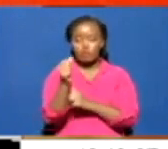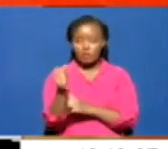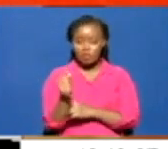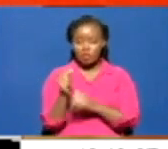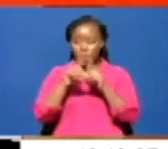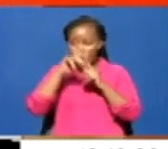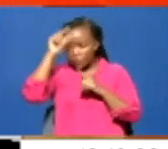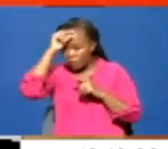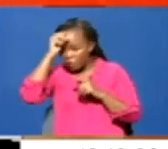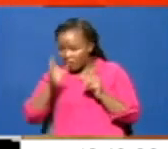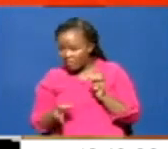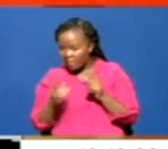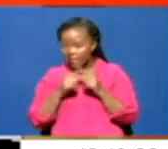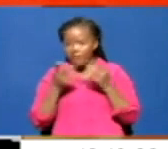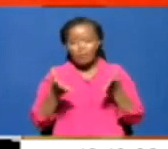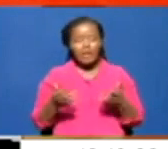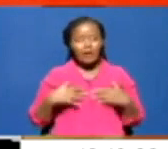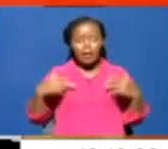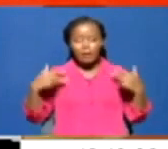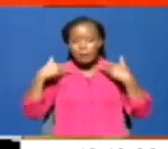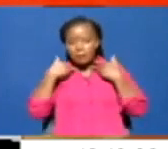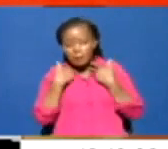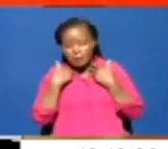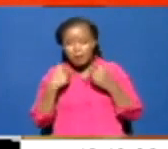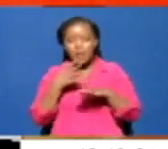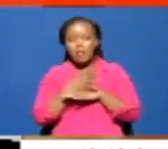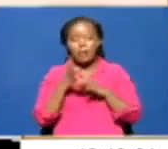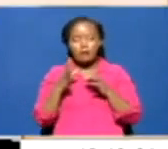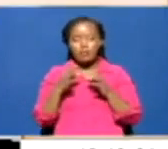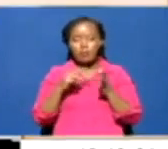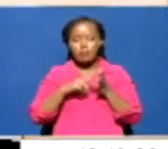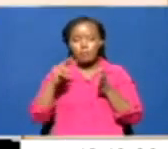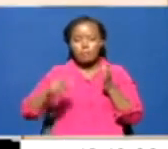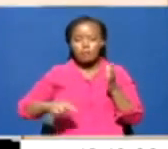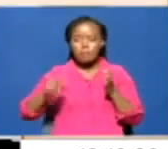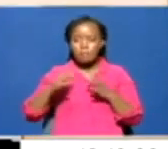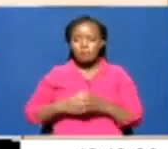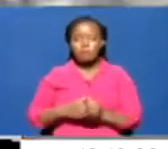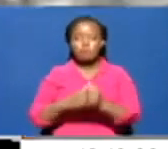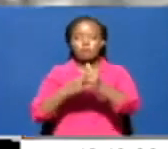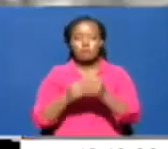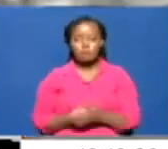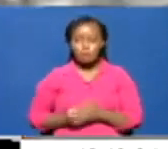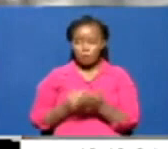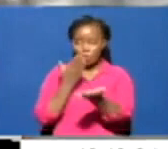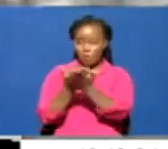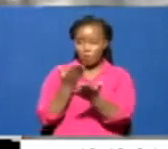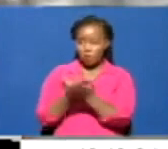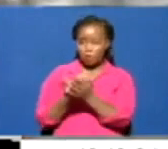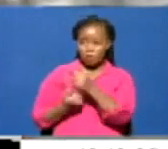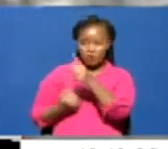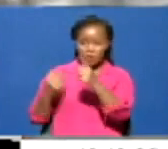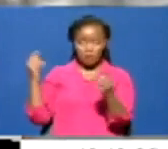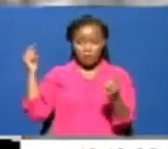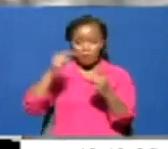lakini umesimama baada ya yeye kuondoka uongozini. Mradi huo ulikuwa kukuza uzoefu wa kusoma miongoni